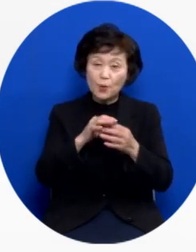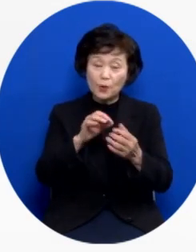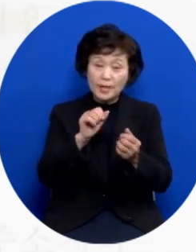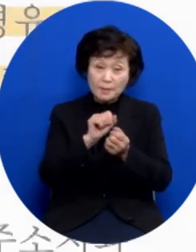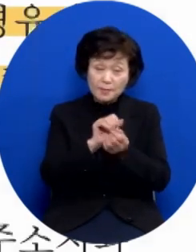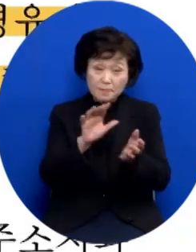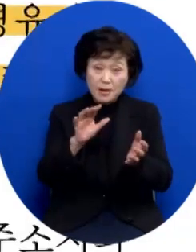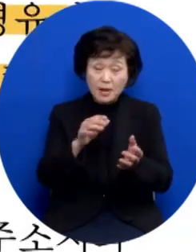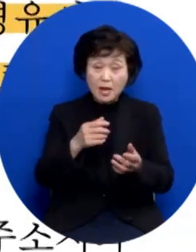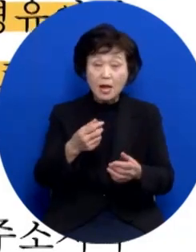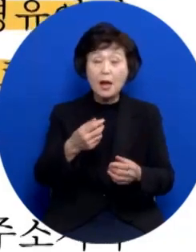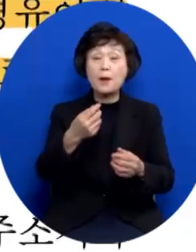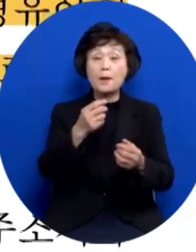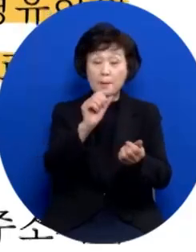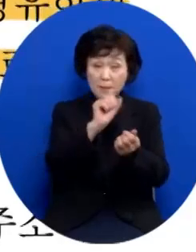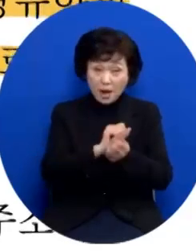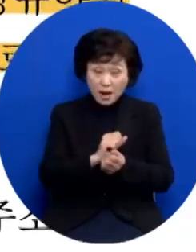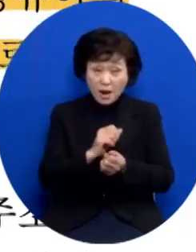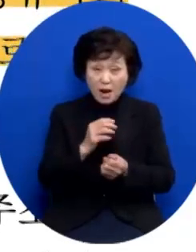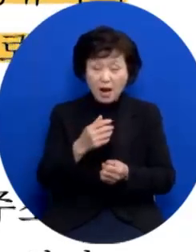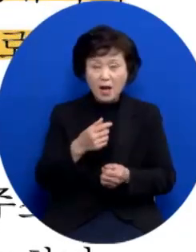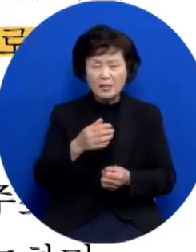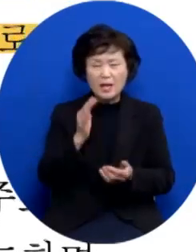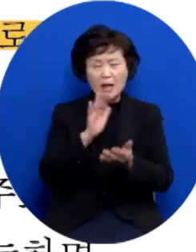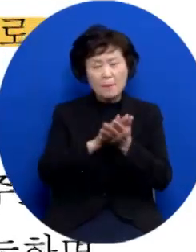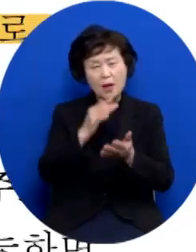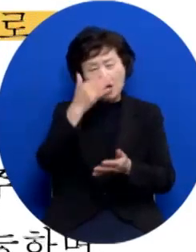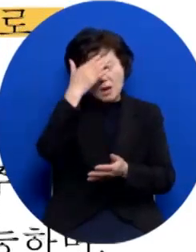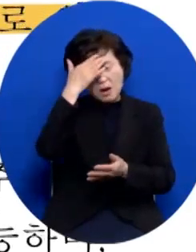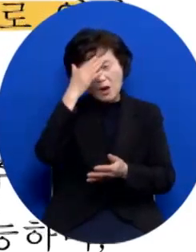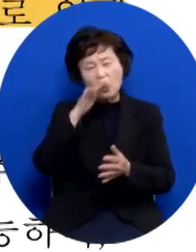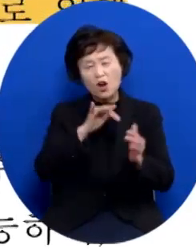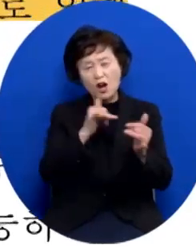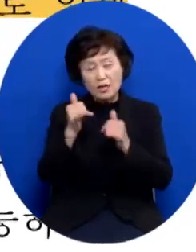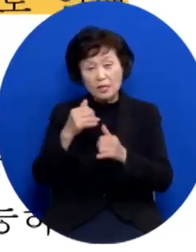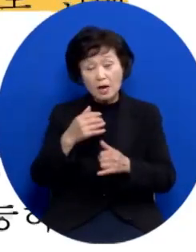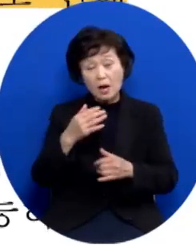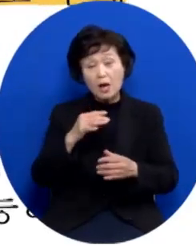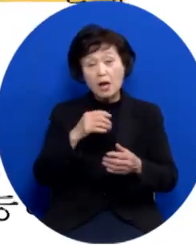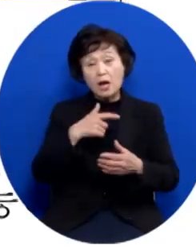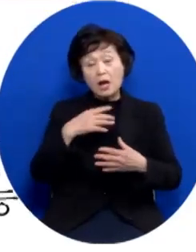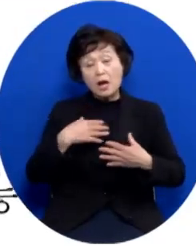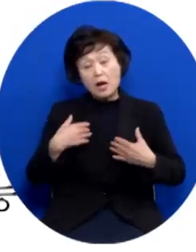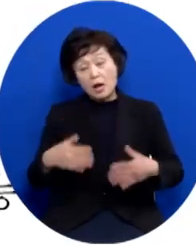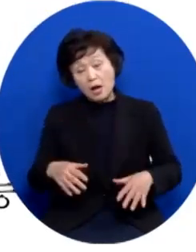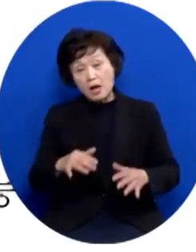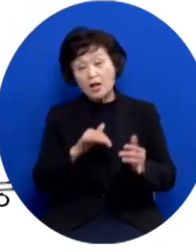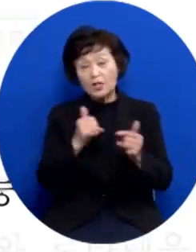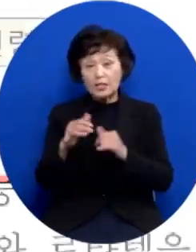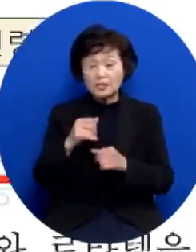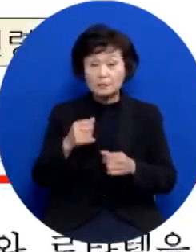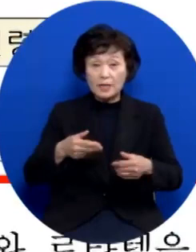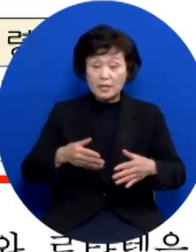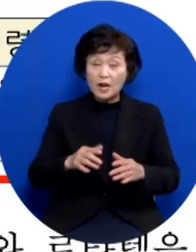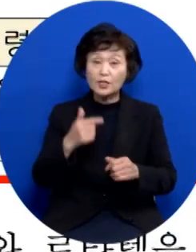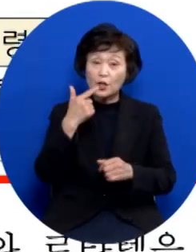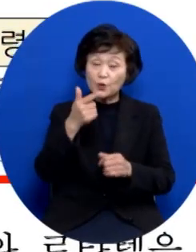감염되면 구토와 고열, 탈수증 등을 유발하는 질병입니다. 예방접종은 생후 6개월까지